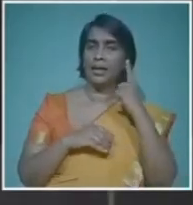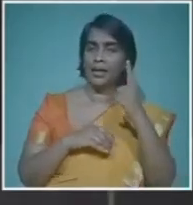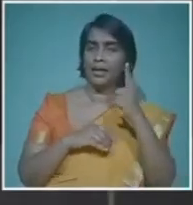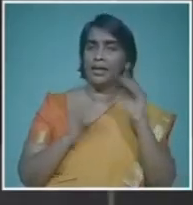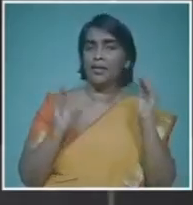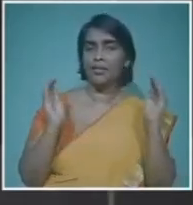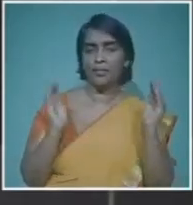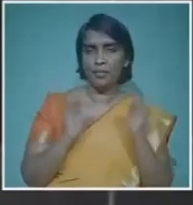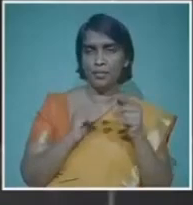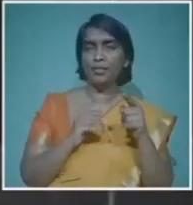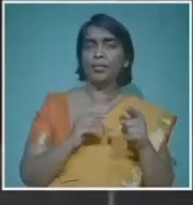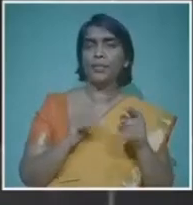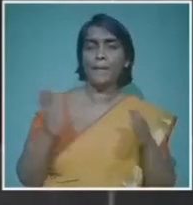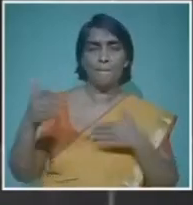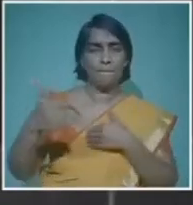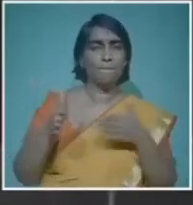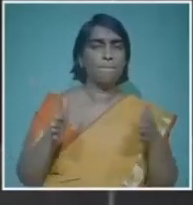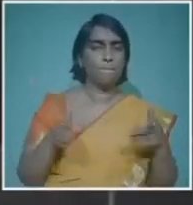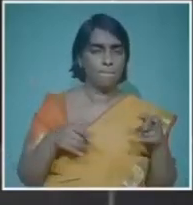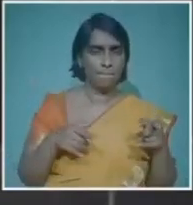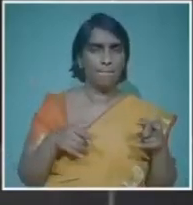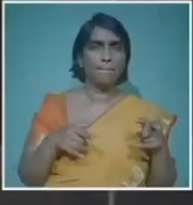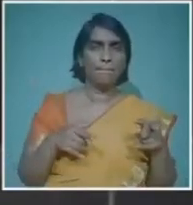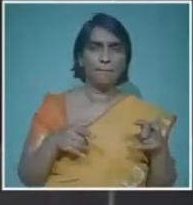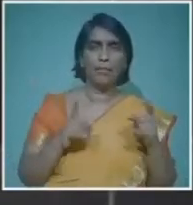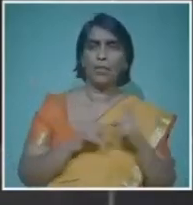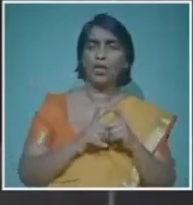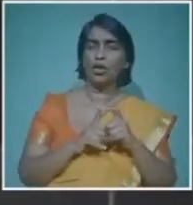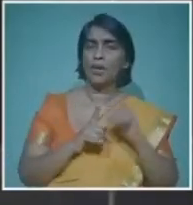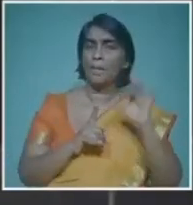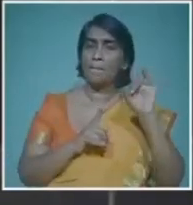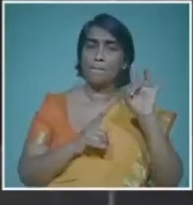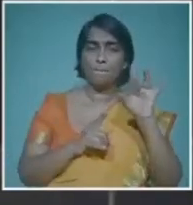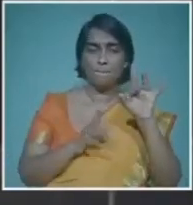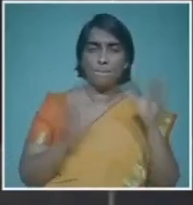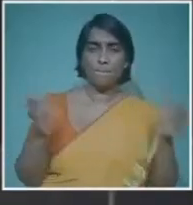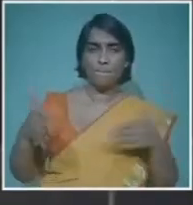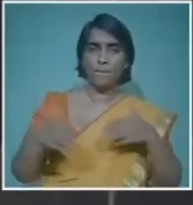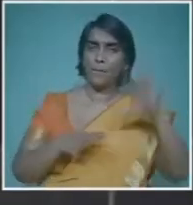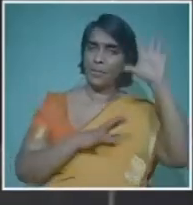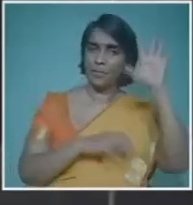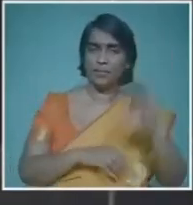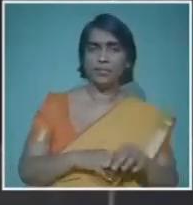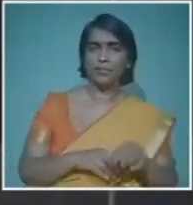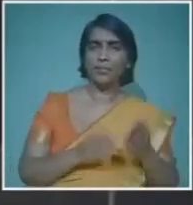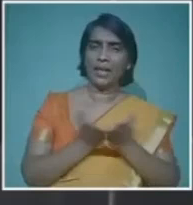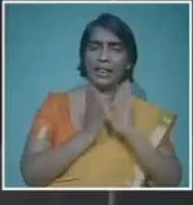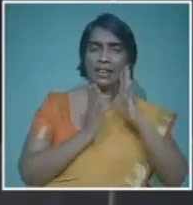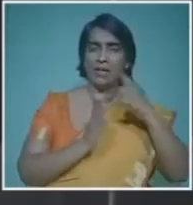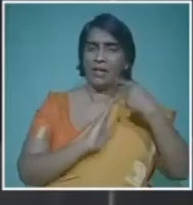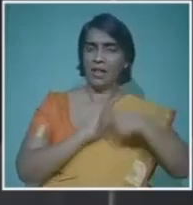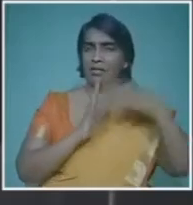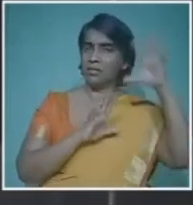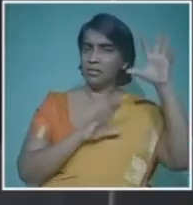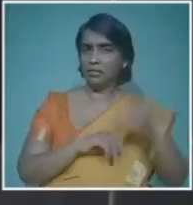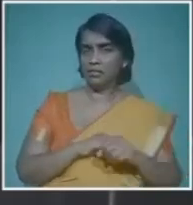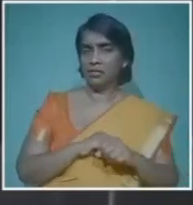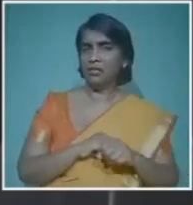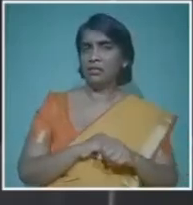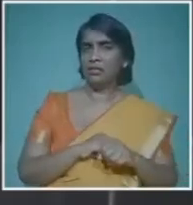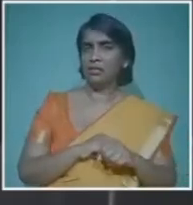පොඩි මෙසි පෙට්ටියක් ගෙනාවා හරි ඩොලර් 15ක් ගියා ඒ පෙට්ටිය ගේන්න ඉන්දියාවෙන් ඉඳන් ලංකාවට